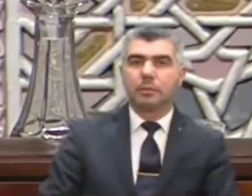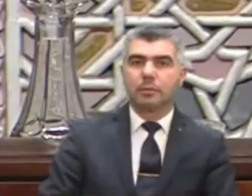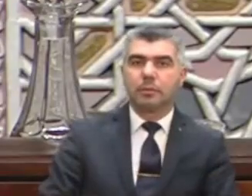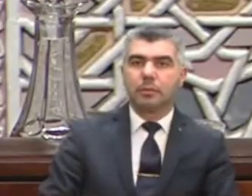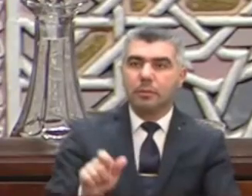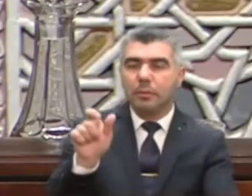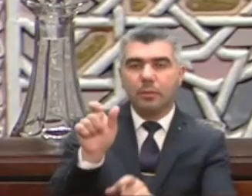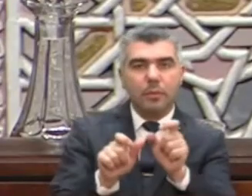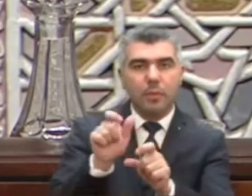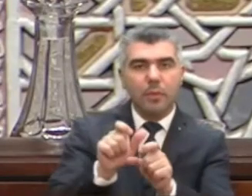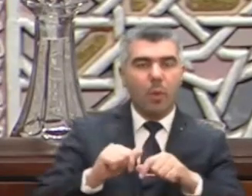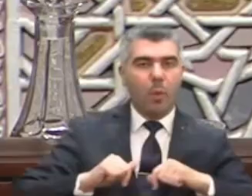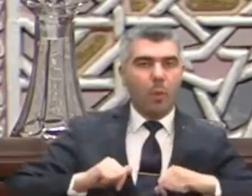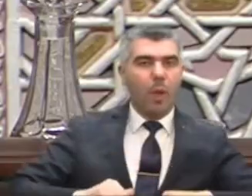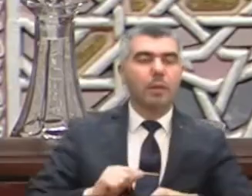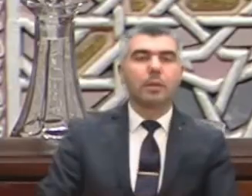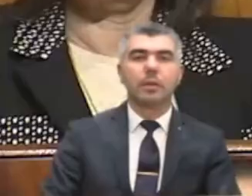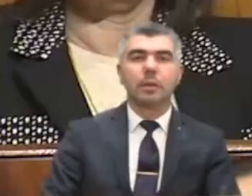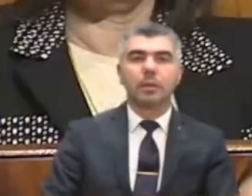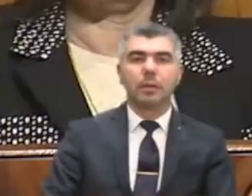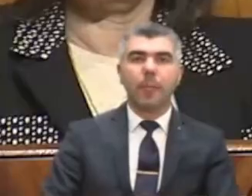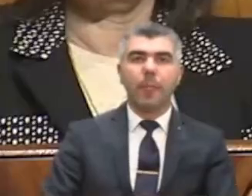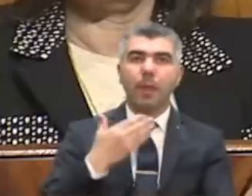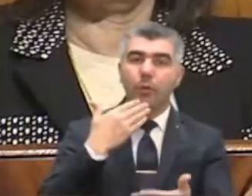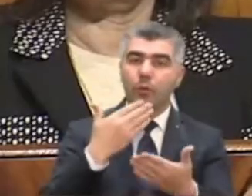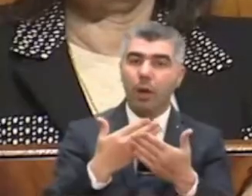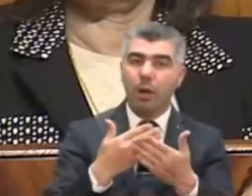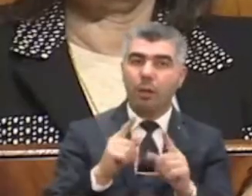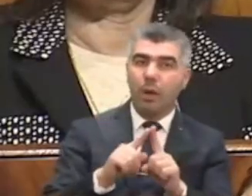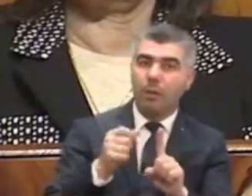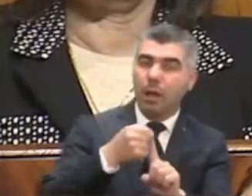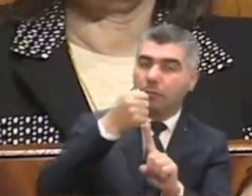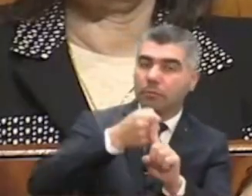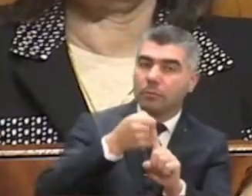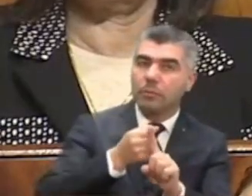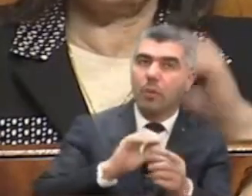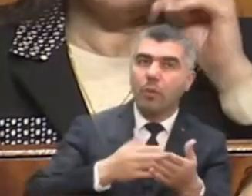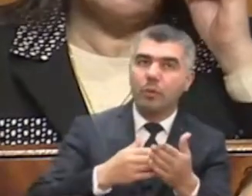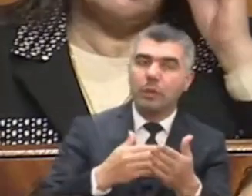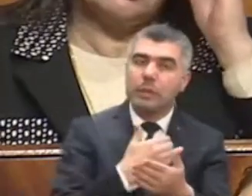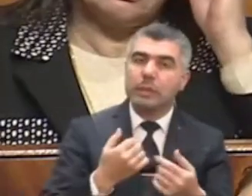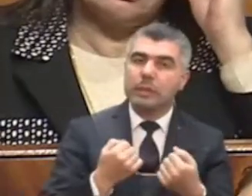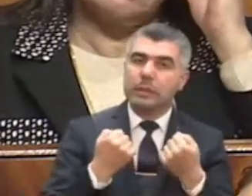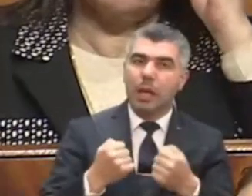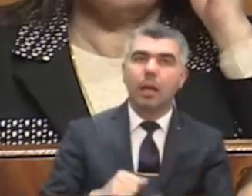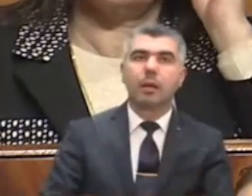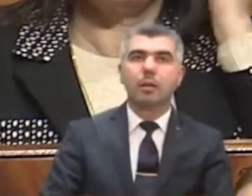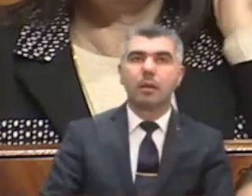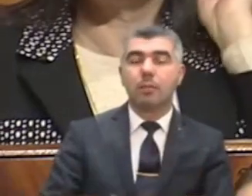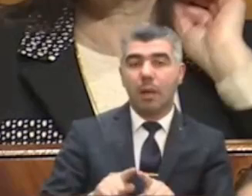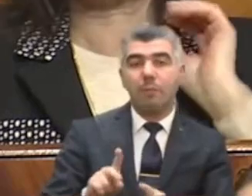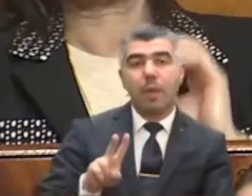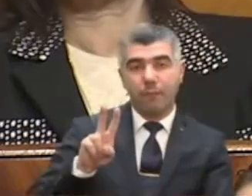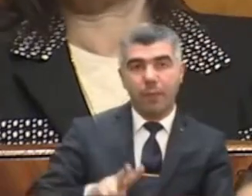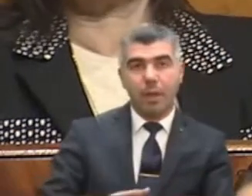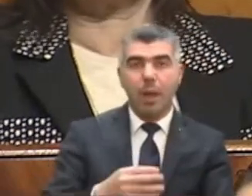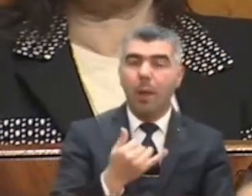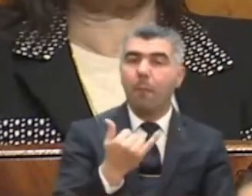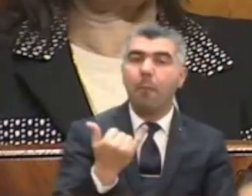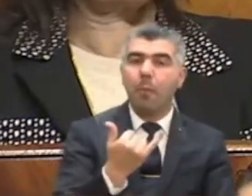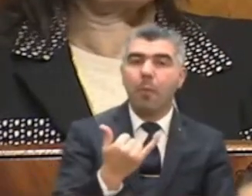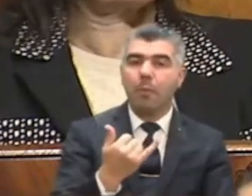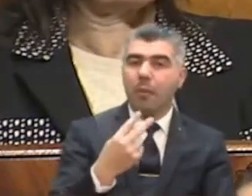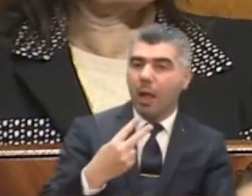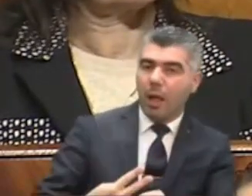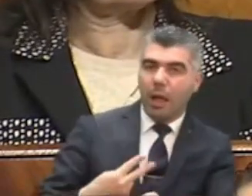السيدة والسادة النواب السيد الوزير، تشكركم صراحة على المجهودات التي تقوموا بها في قطاع الصحة. يعني صراحة حصيلة مهمة في هذه